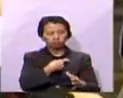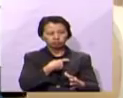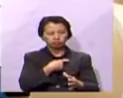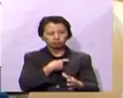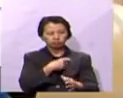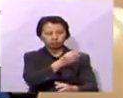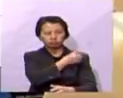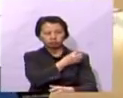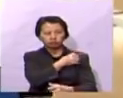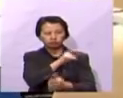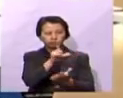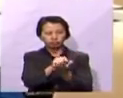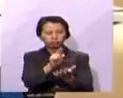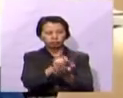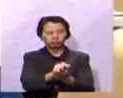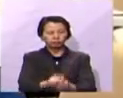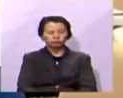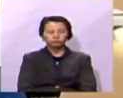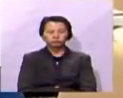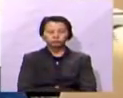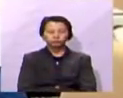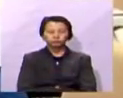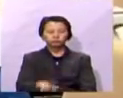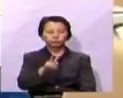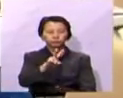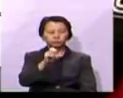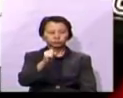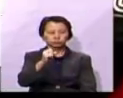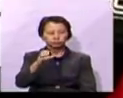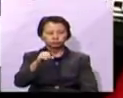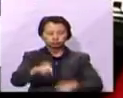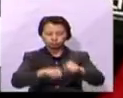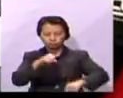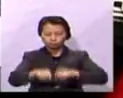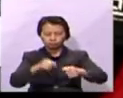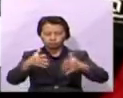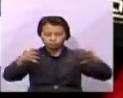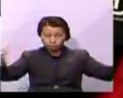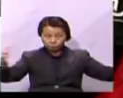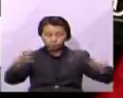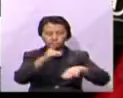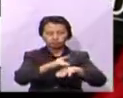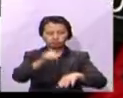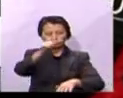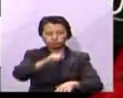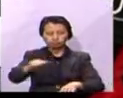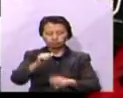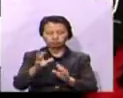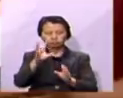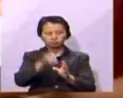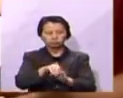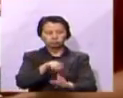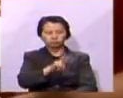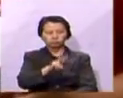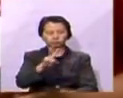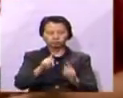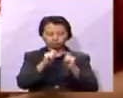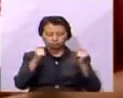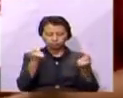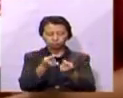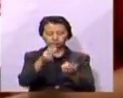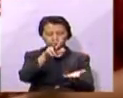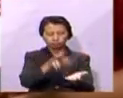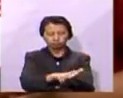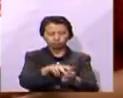media. Berstatus 2HC, perlumbaan jelajah terbesar di rantau Asia yang disertai 22 pasukan